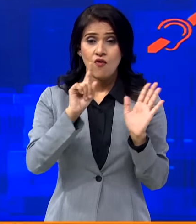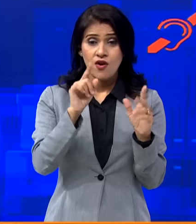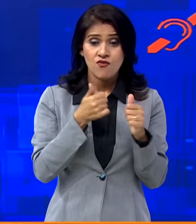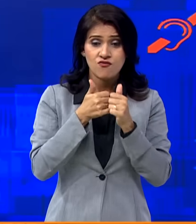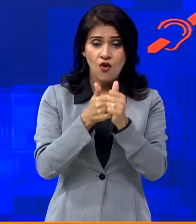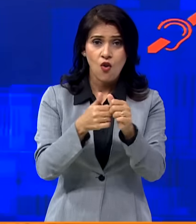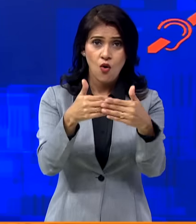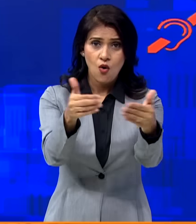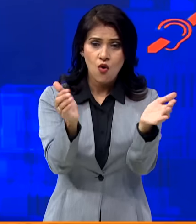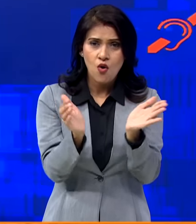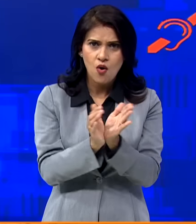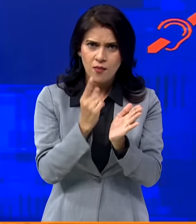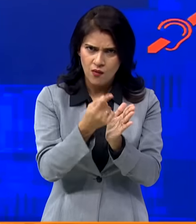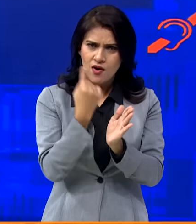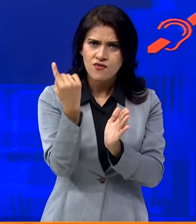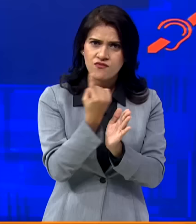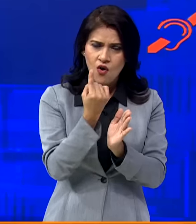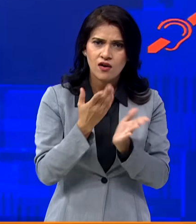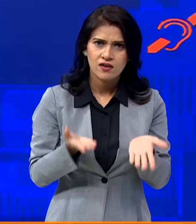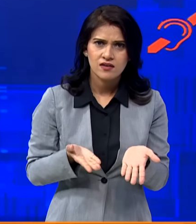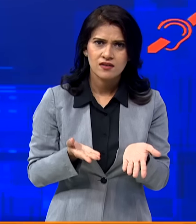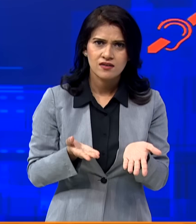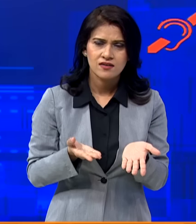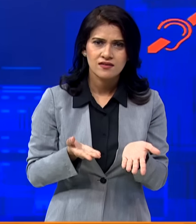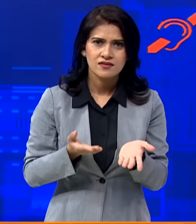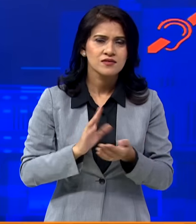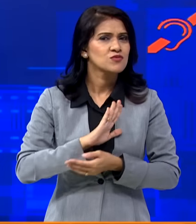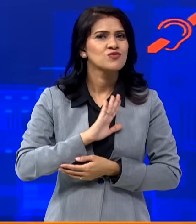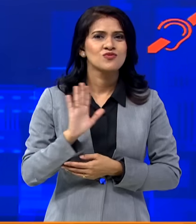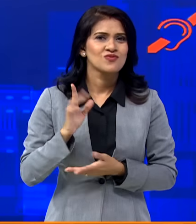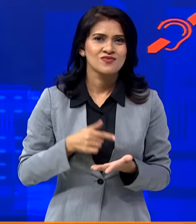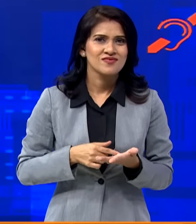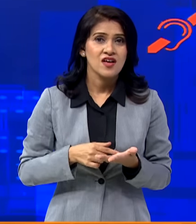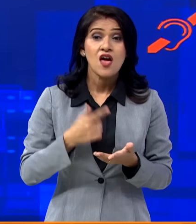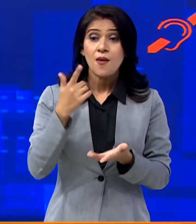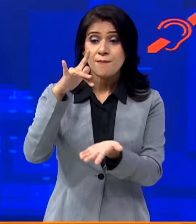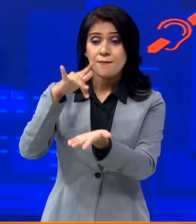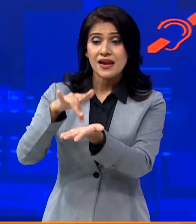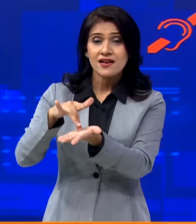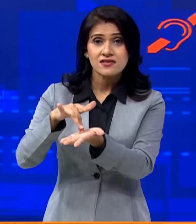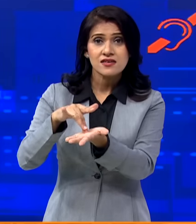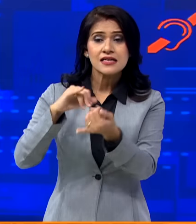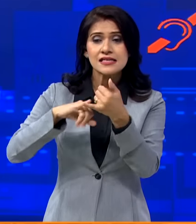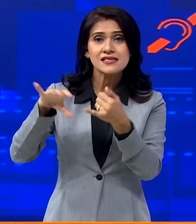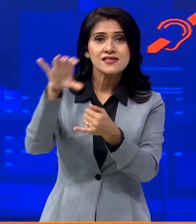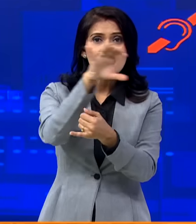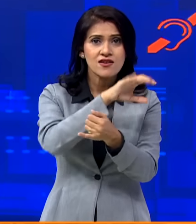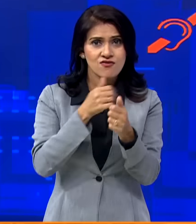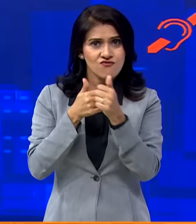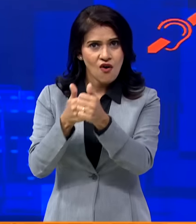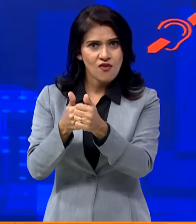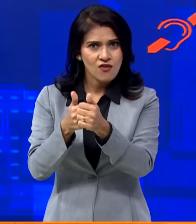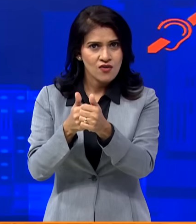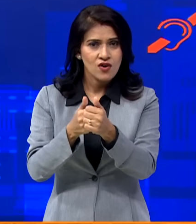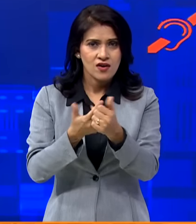आता किसी एक जाति के लिए नहीं आता किसी एक राज्य के लिए नहीं आता किसी एक वर्ग के लिए नहीं आता